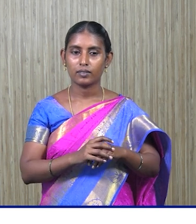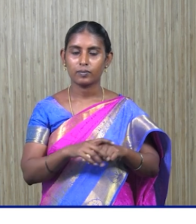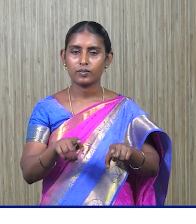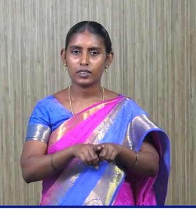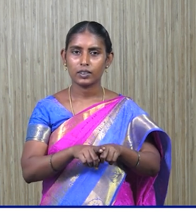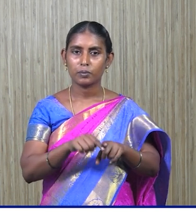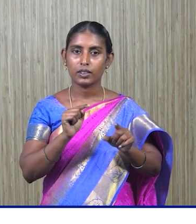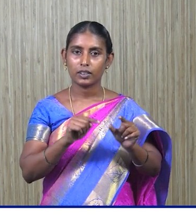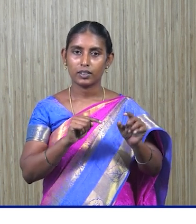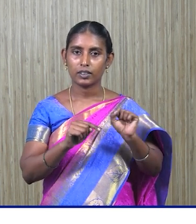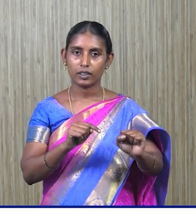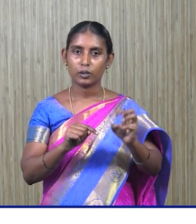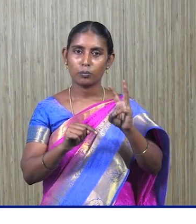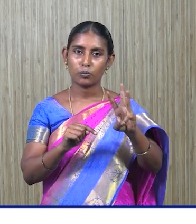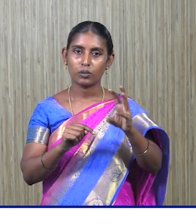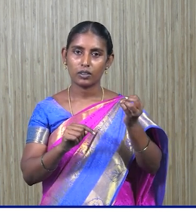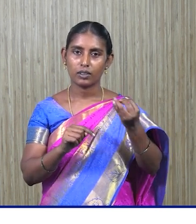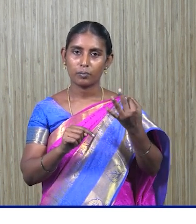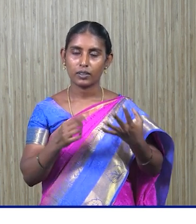இங்கு 3 எண்களை நாம் எடுத்துக்கொள்கின்றோம்.